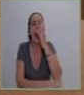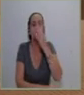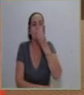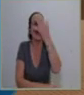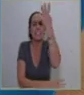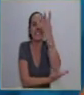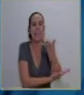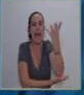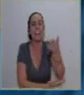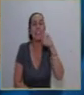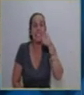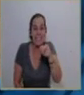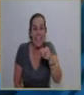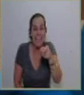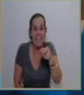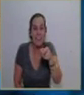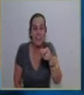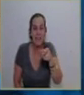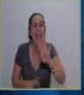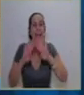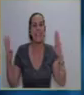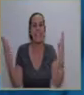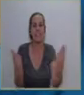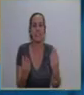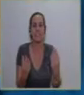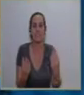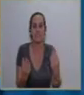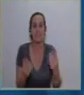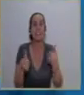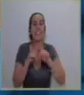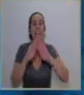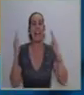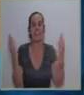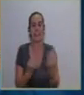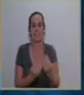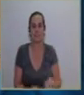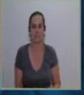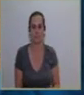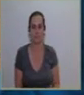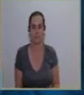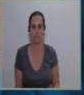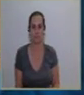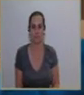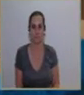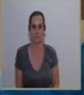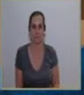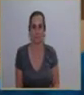תומר. זה יהיה הקיר. נשים את זה כקיר. ענף.